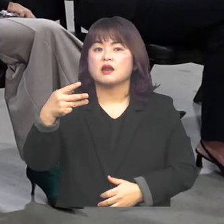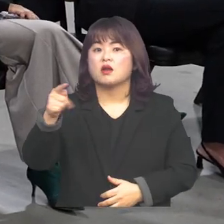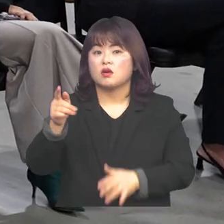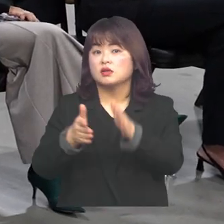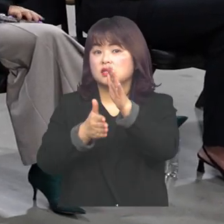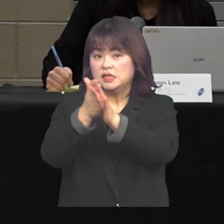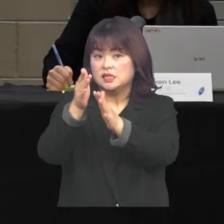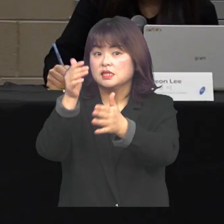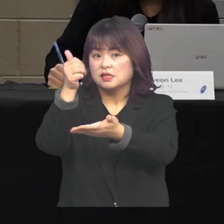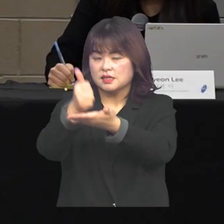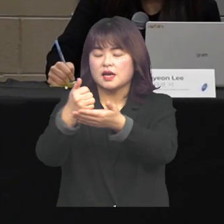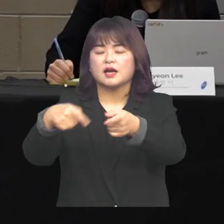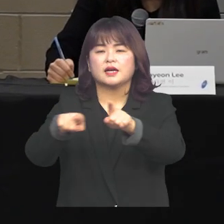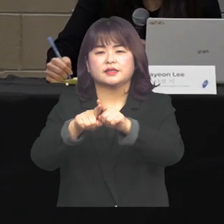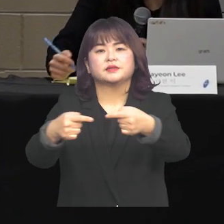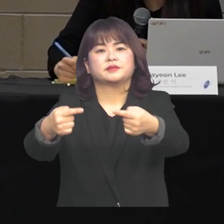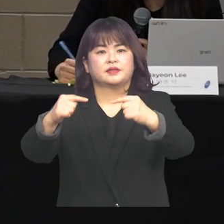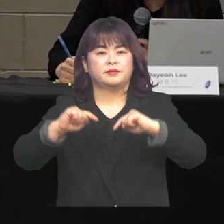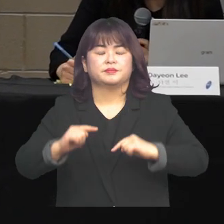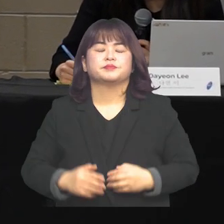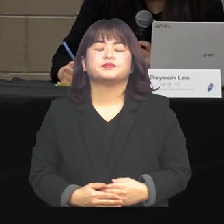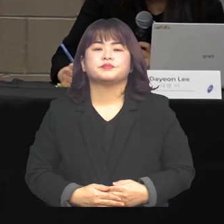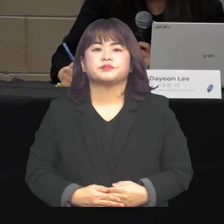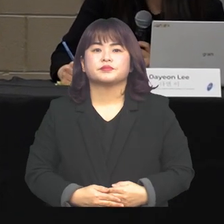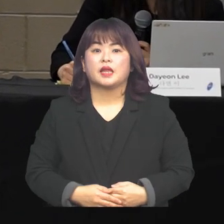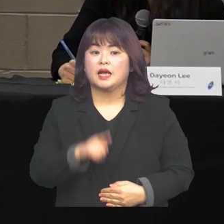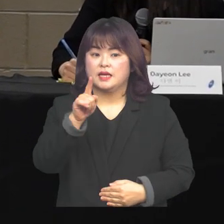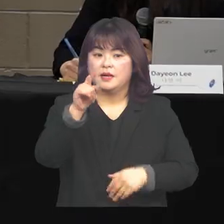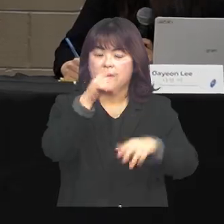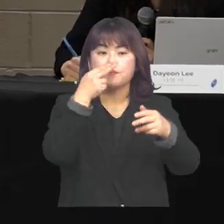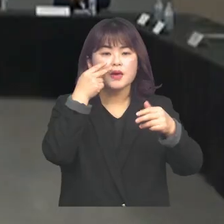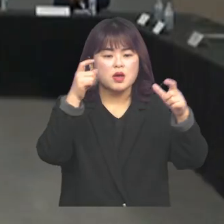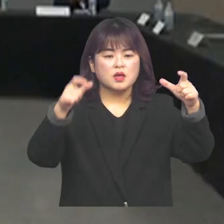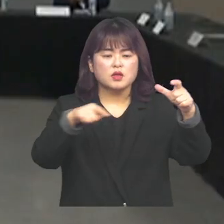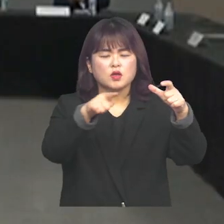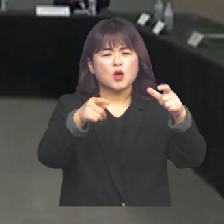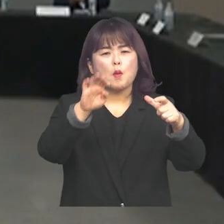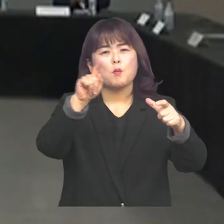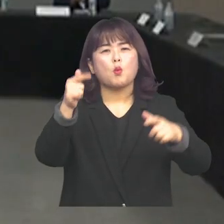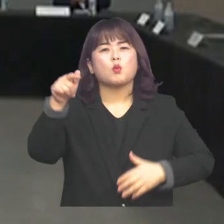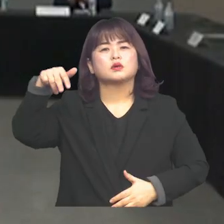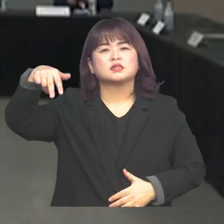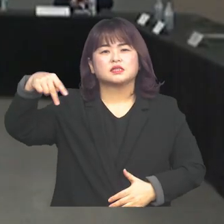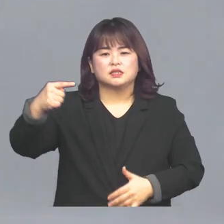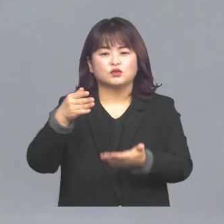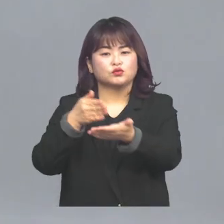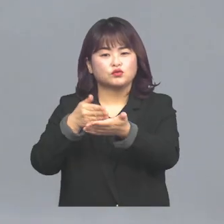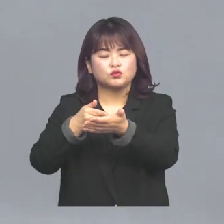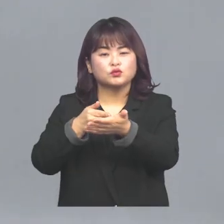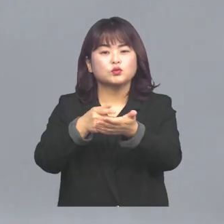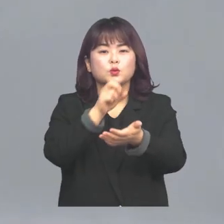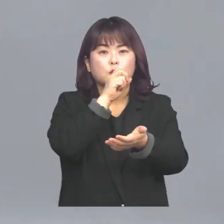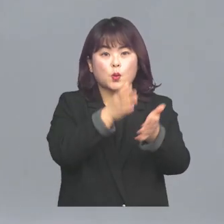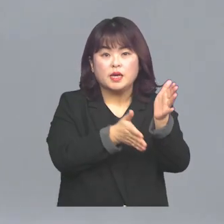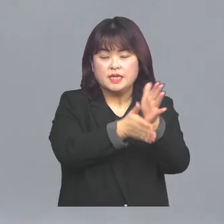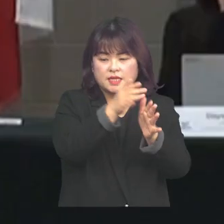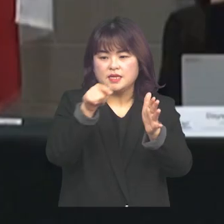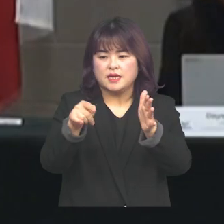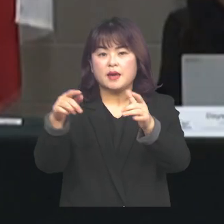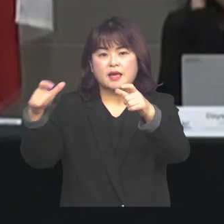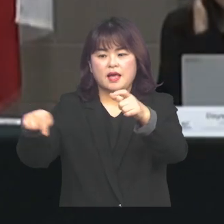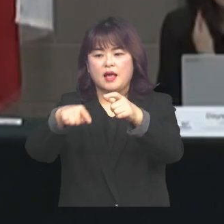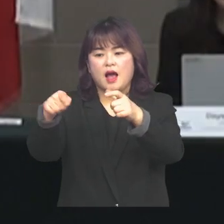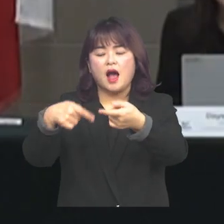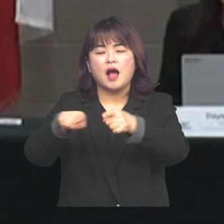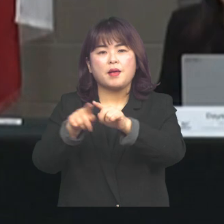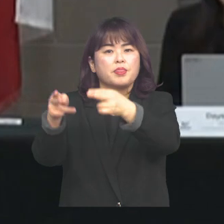속한 테일러시의 드웨인 아리올라 시장 등이 참석했습니다. 미국 현지 언론 폭스뉴스도 이날 용인과 윌리엄슨